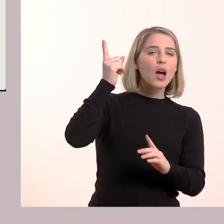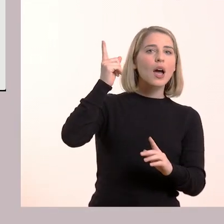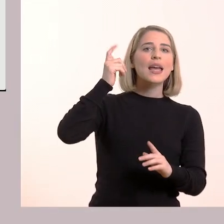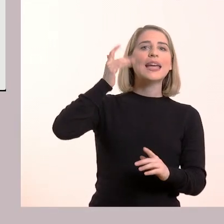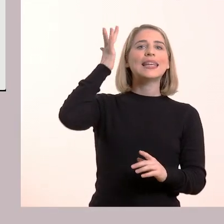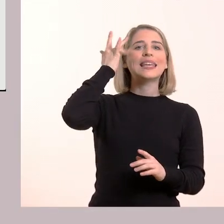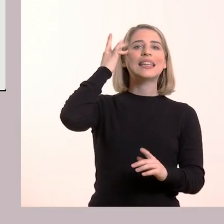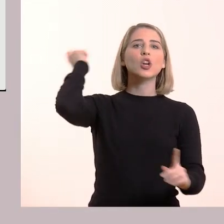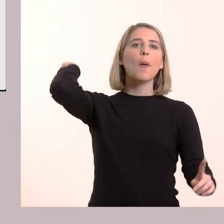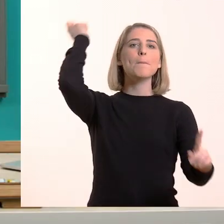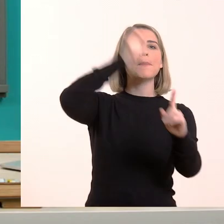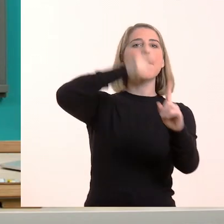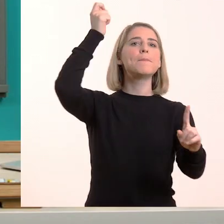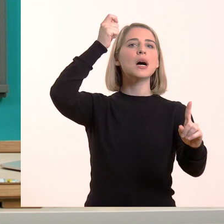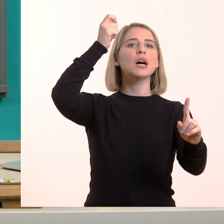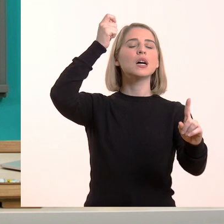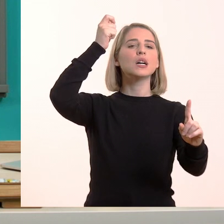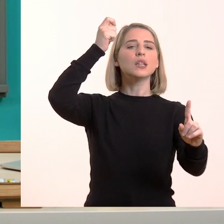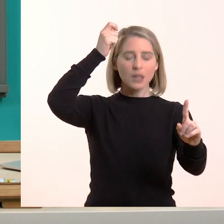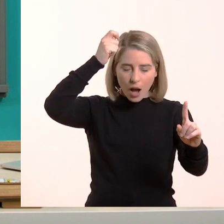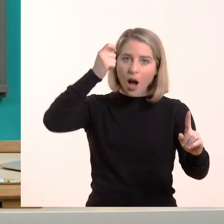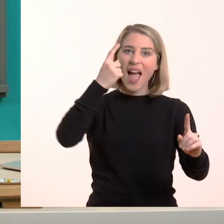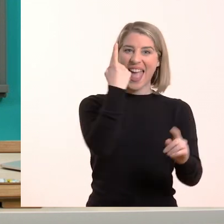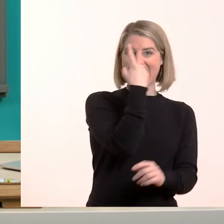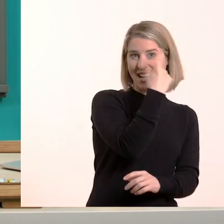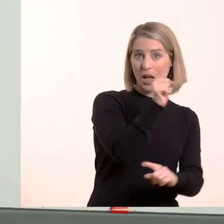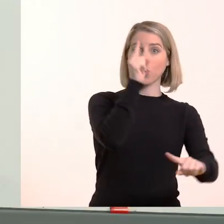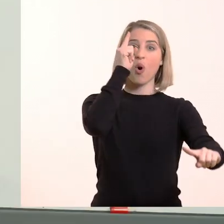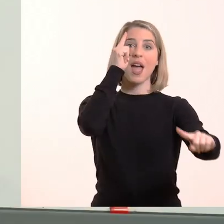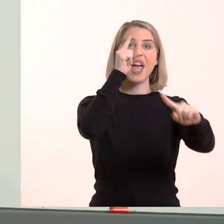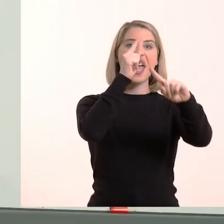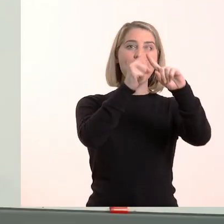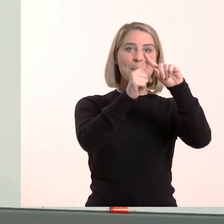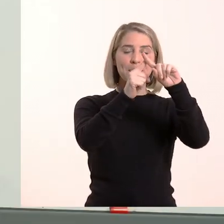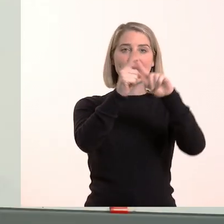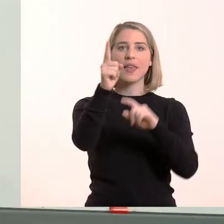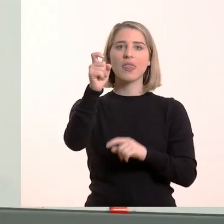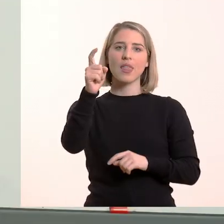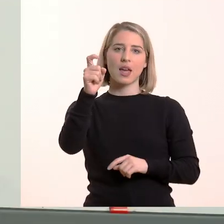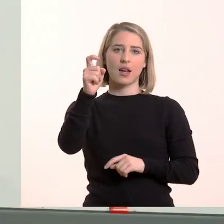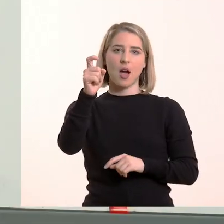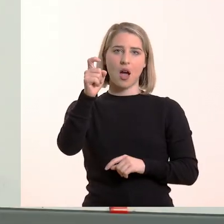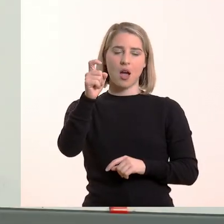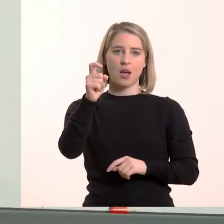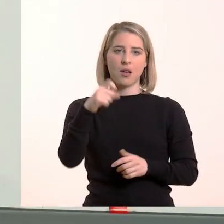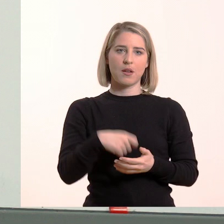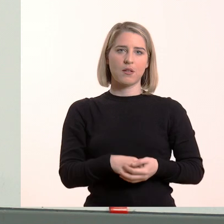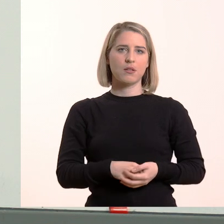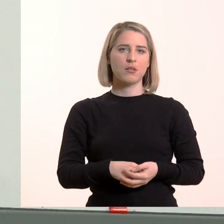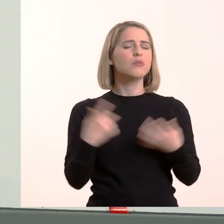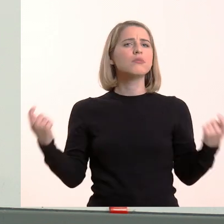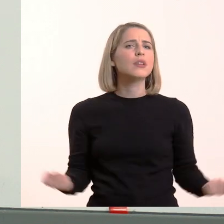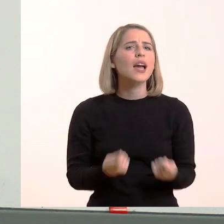κίτρινο ραβδί. Άρα, πολλαπλασιάζονται τα κιλά του Γιώργου αυτομάτως με το 10. Τι κάνουμε, είπαμε,